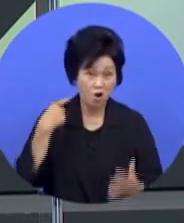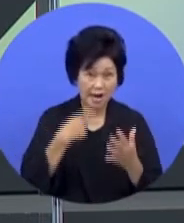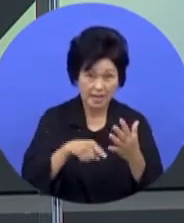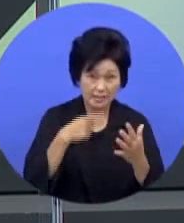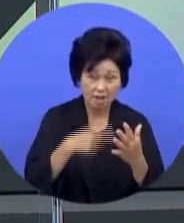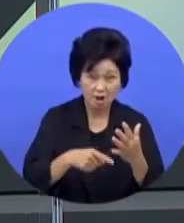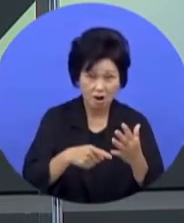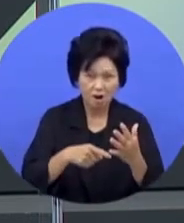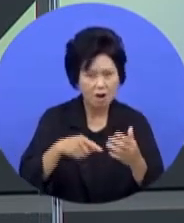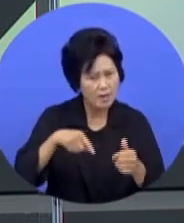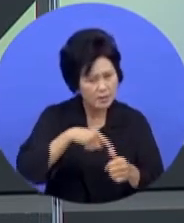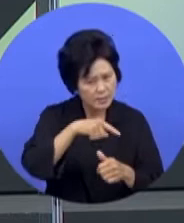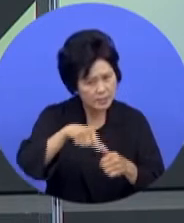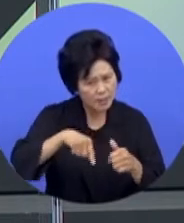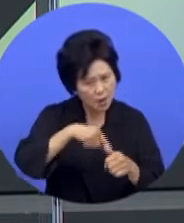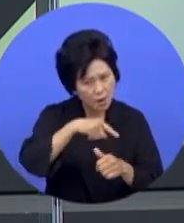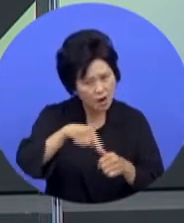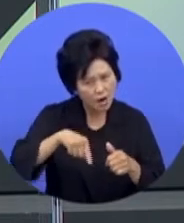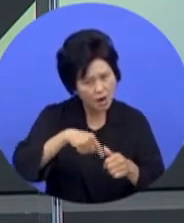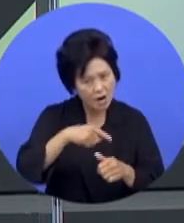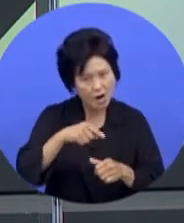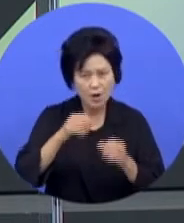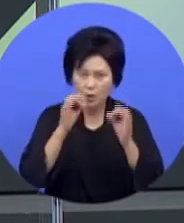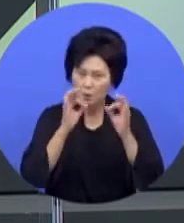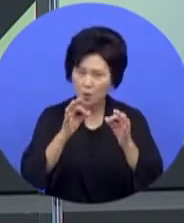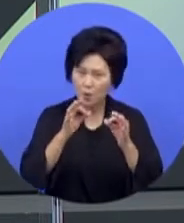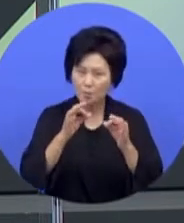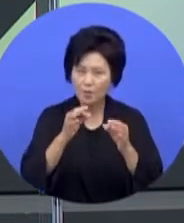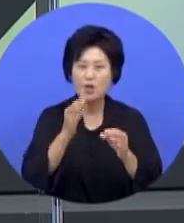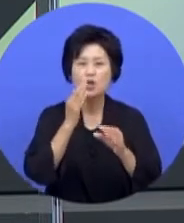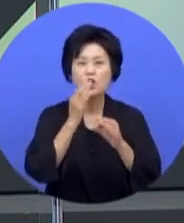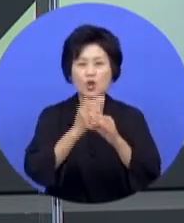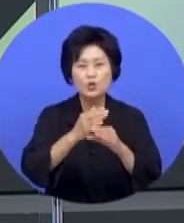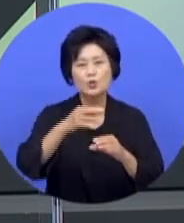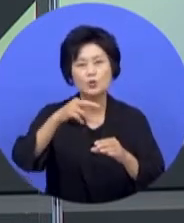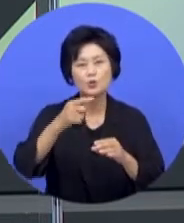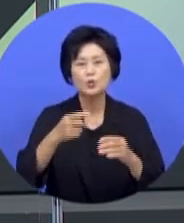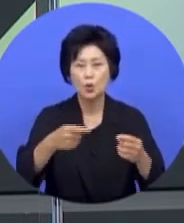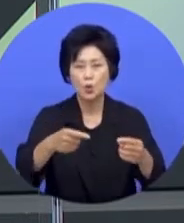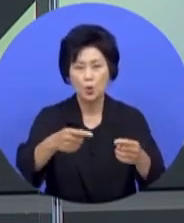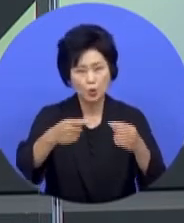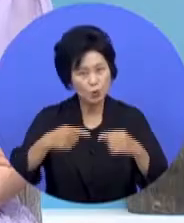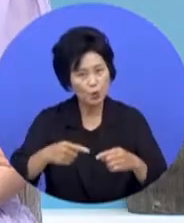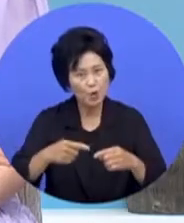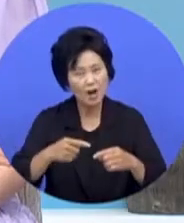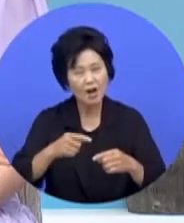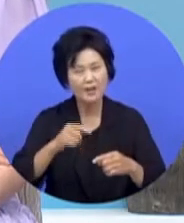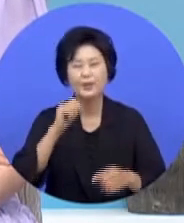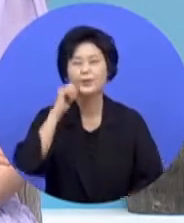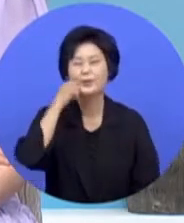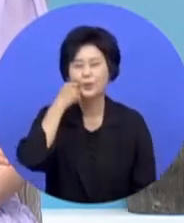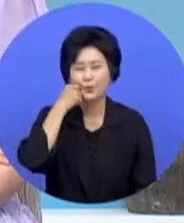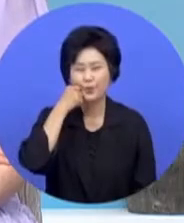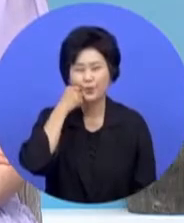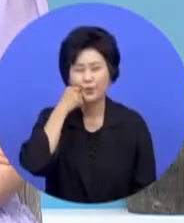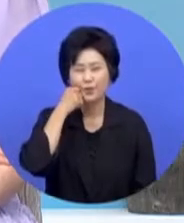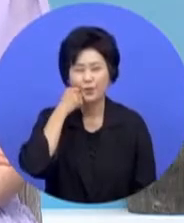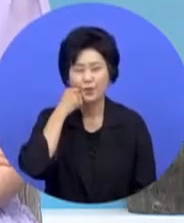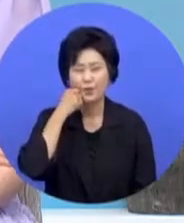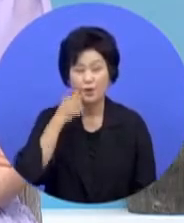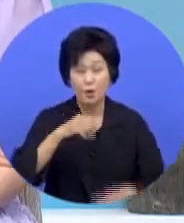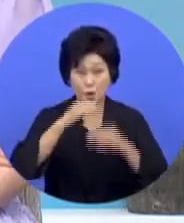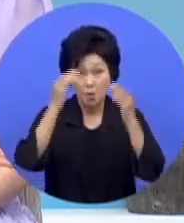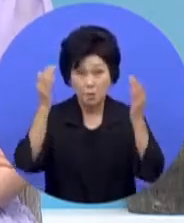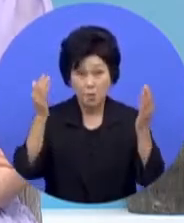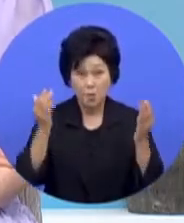상황에서 입학은 네. 많은 어려움이 있어요. 그래서 중도 입학이 중심으로 네. 중도 입학이 힘들겠네요. 예, 예. 아니 예. 전 과목